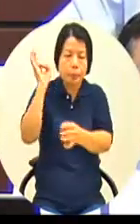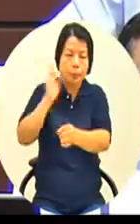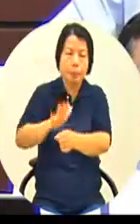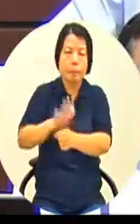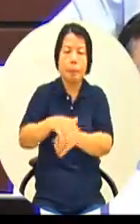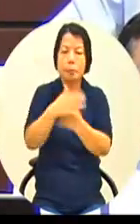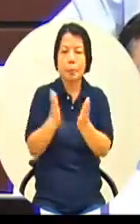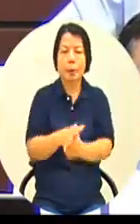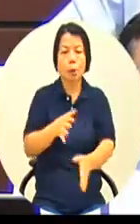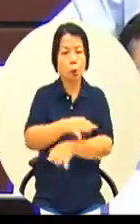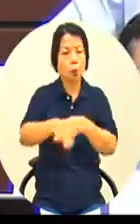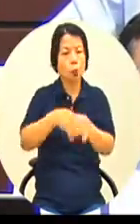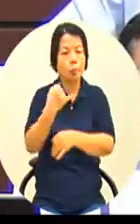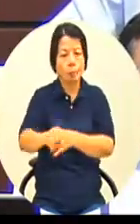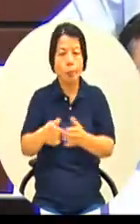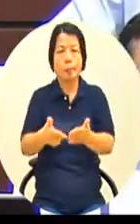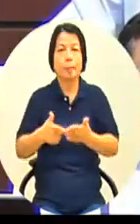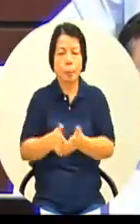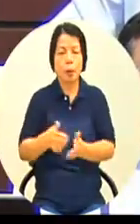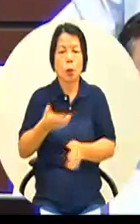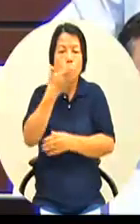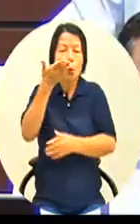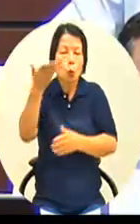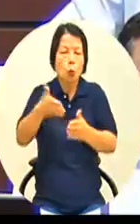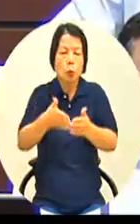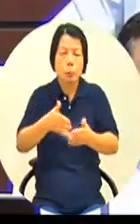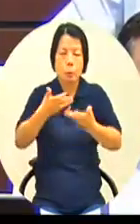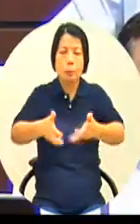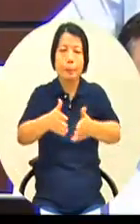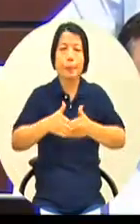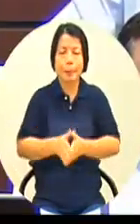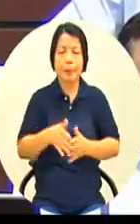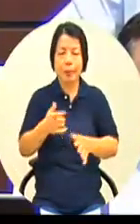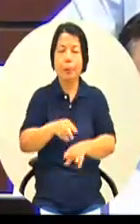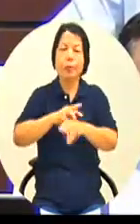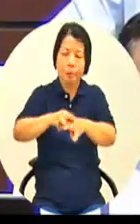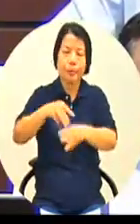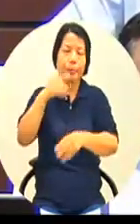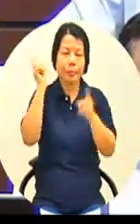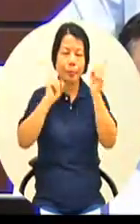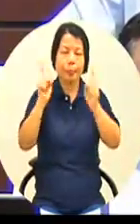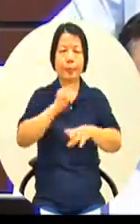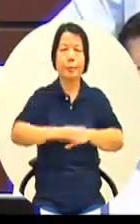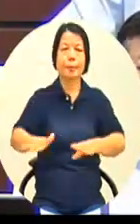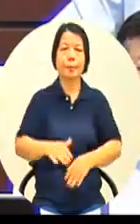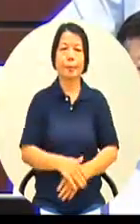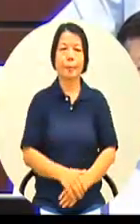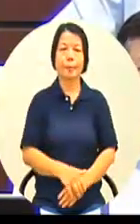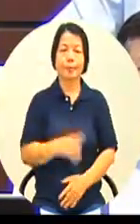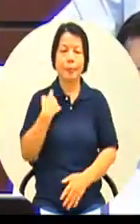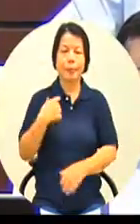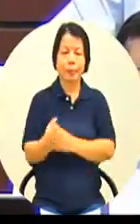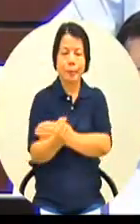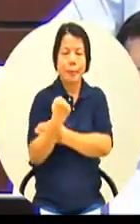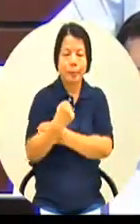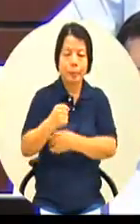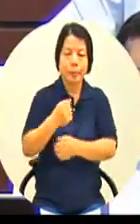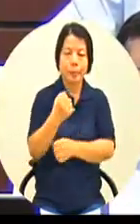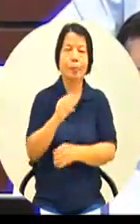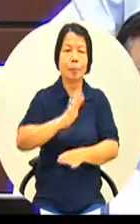景气，但是对伊来讲，旅行是一个足重要的代志，伊嘛会写出来佚佗。所以这个部分，我会阁继续努力啦，嘿。